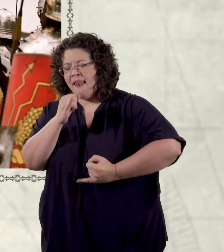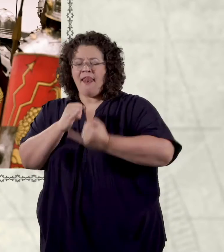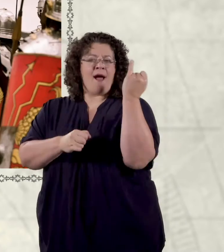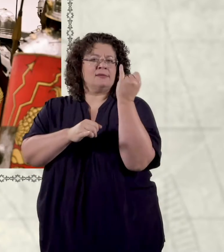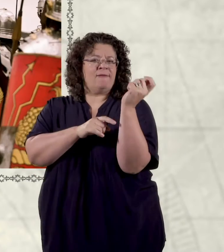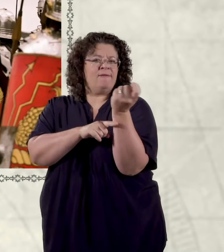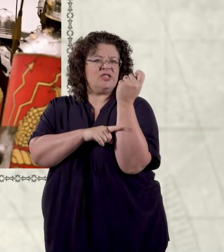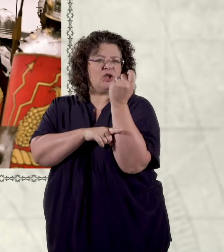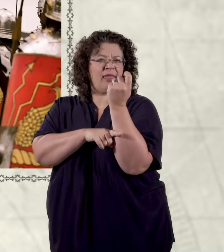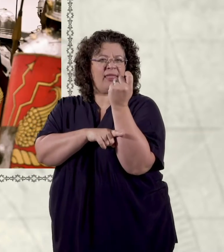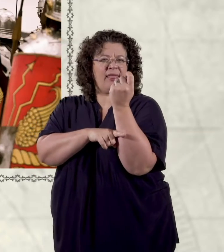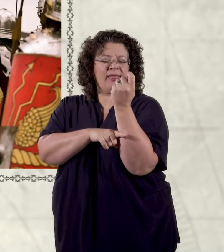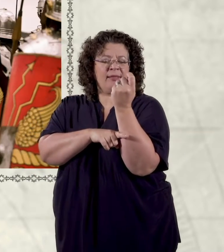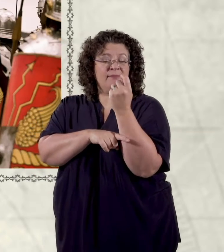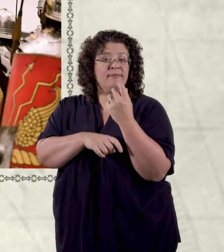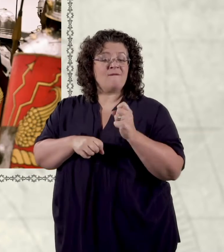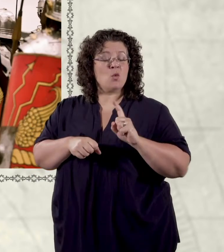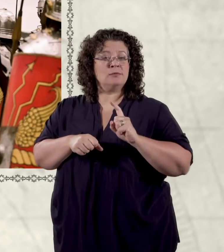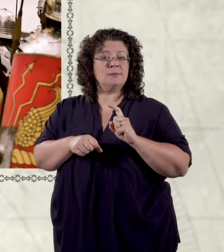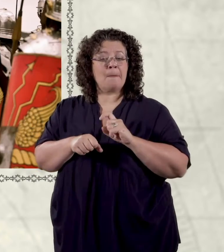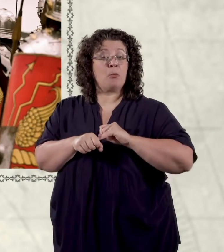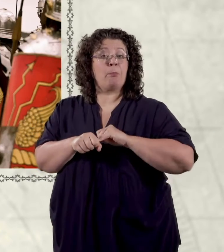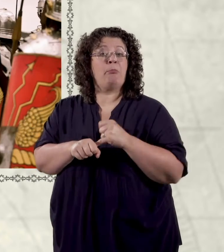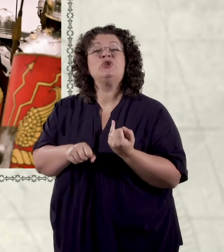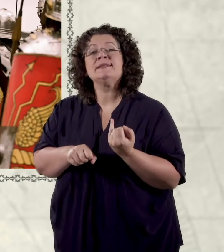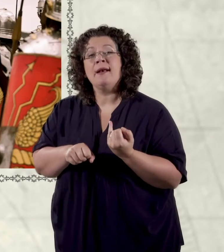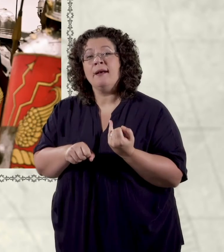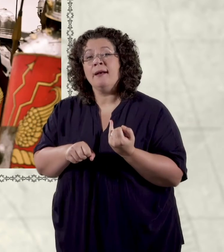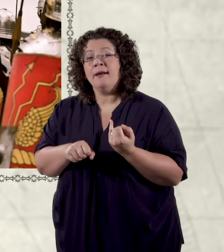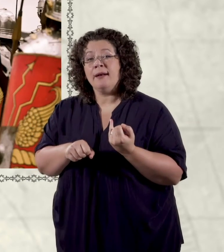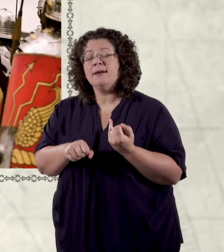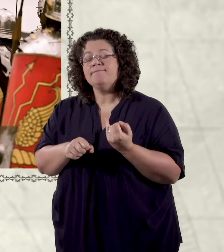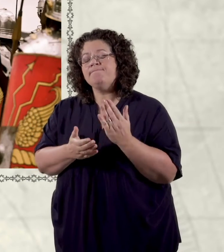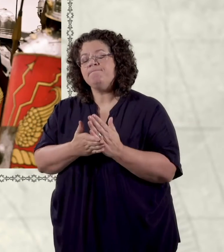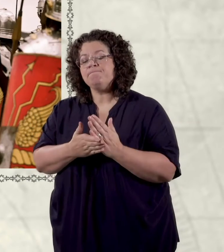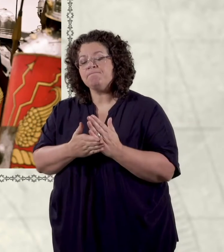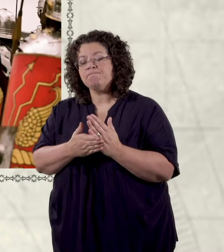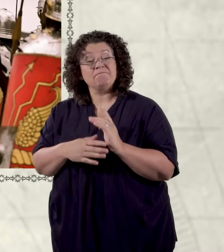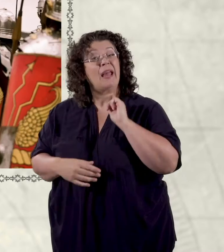Rwy gen i gynllun. Un fuddugoliaeth olaf.